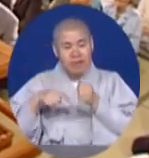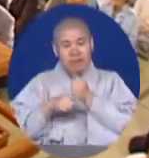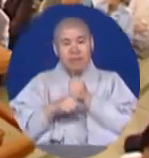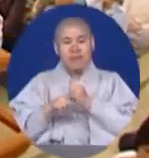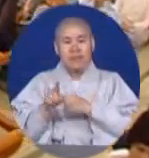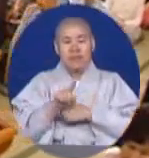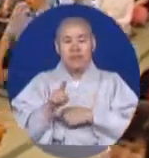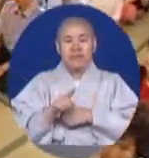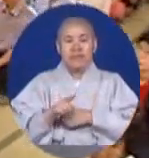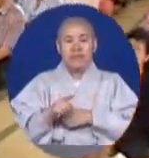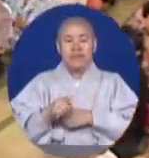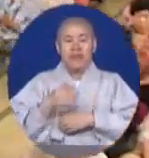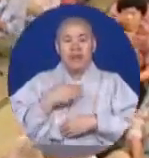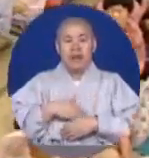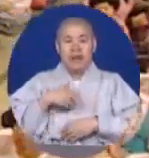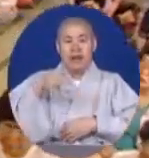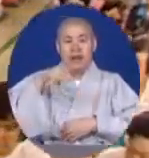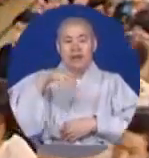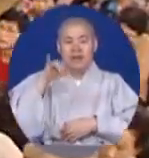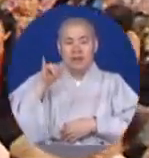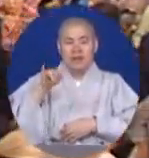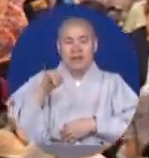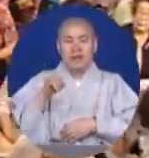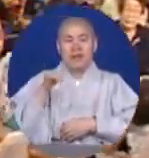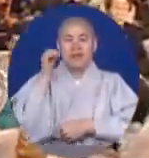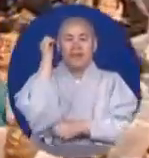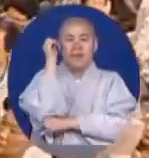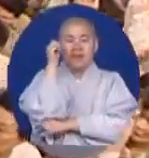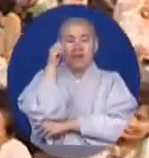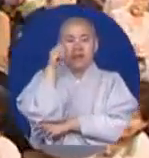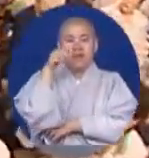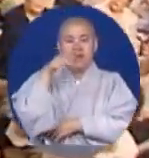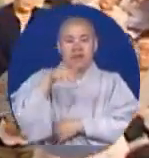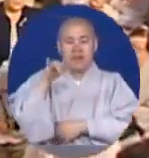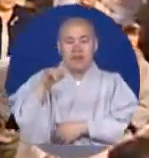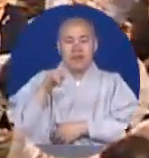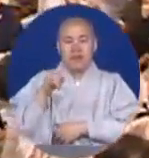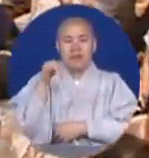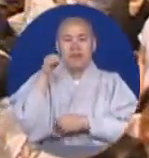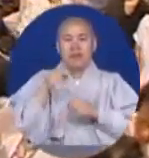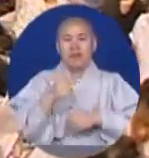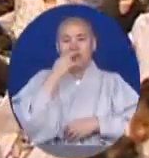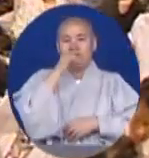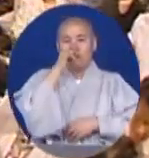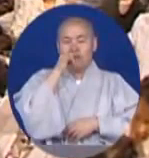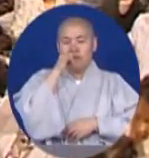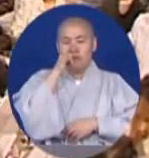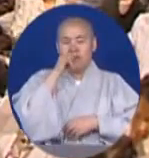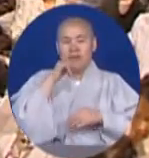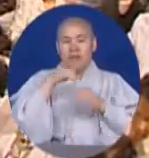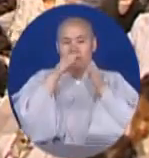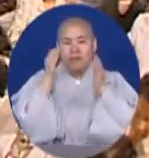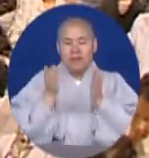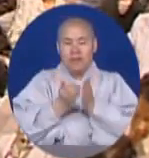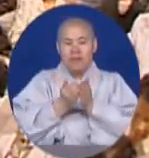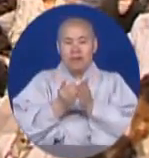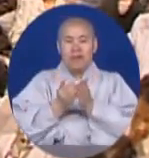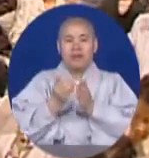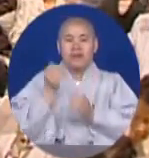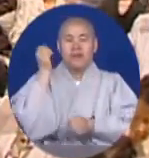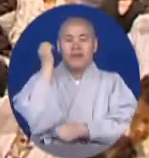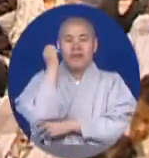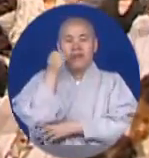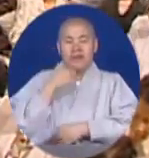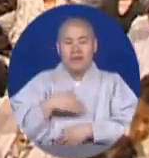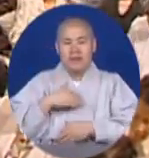알지자, 근기기자, 지기락인데 중생의 근기를 알아서 중생제도를 하는 그 낙이